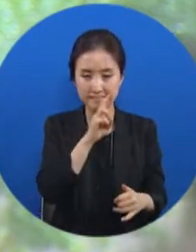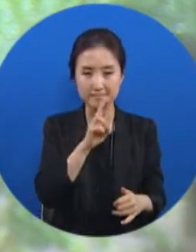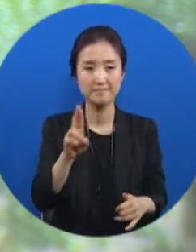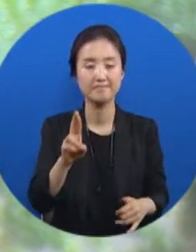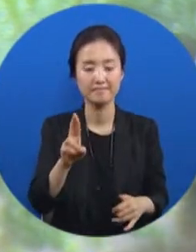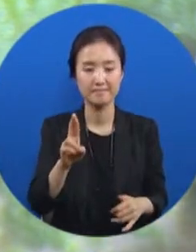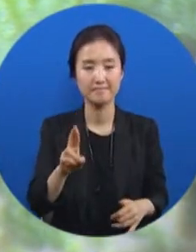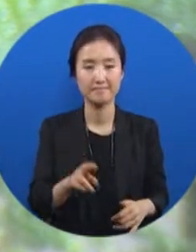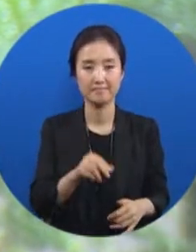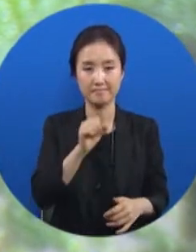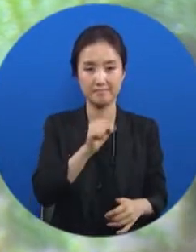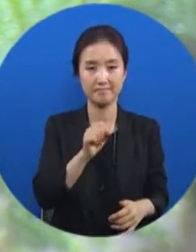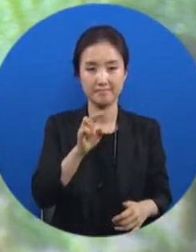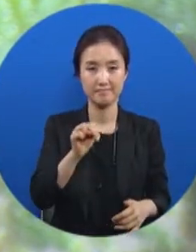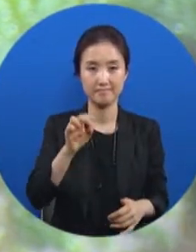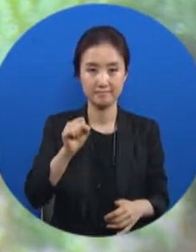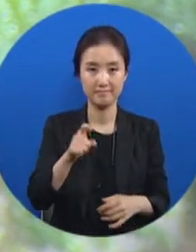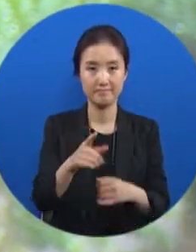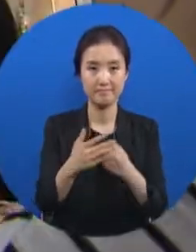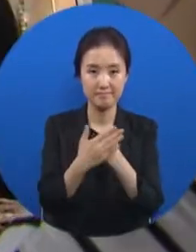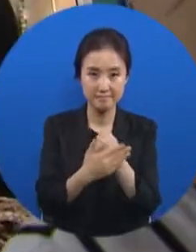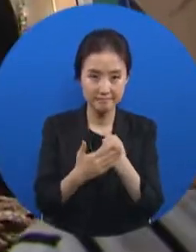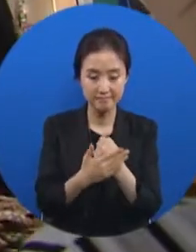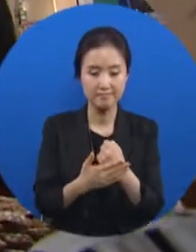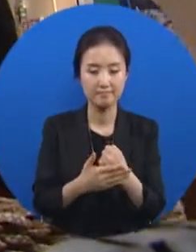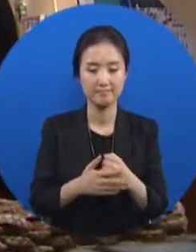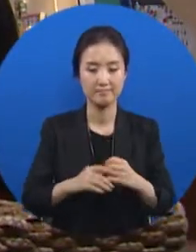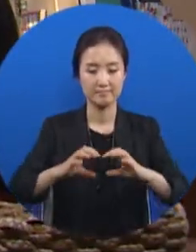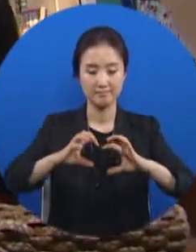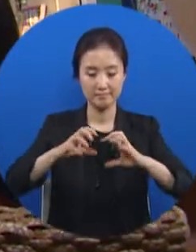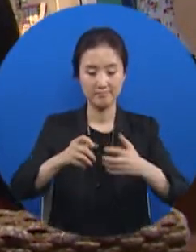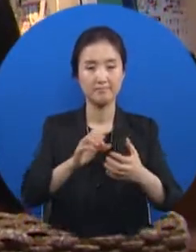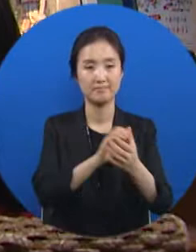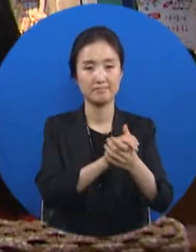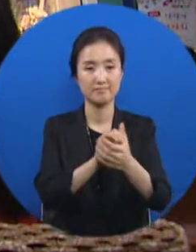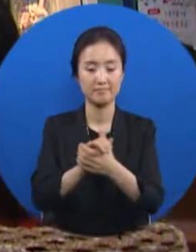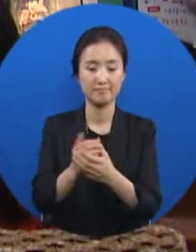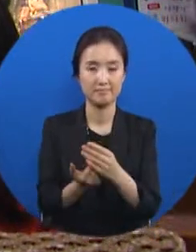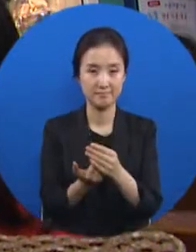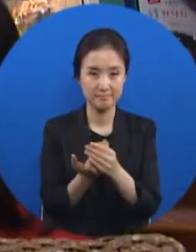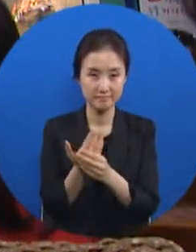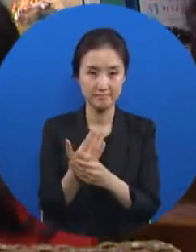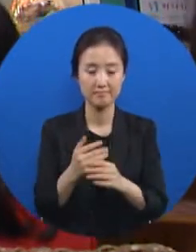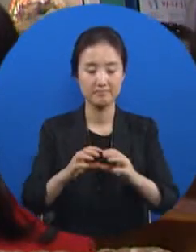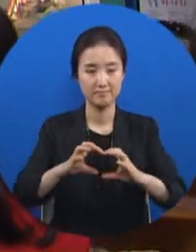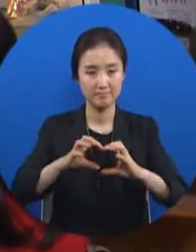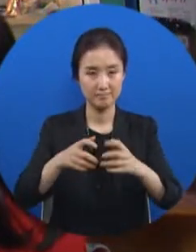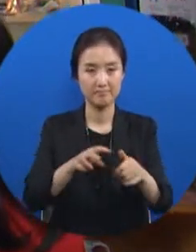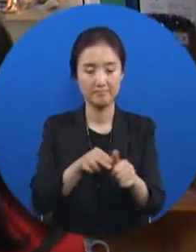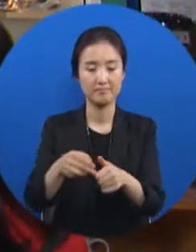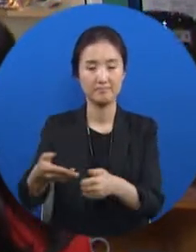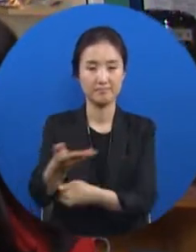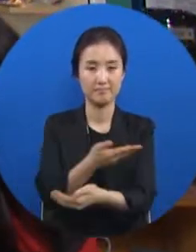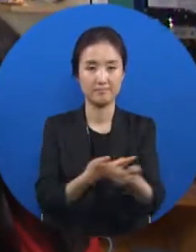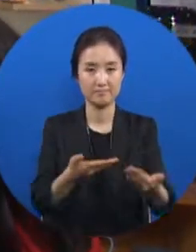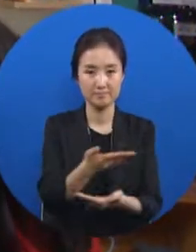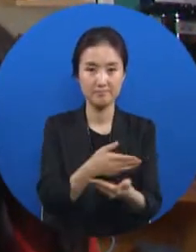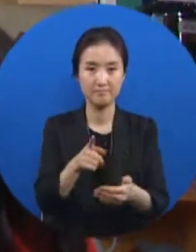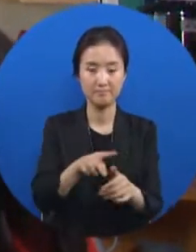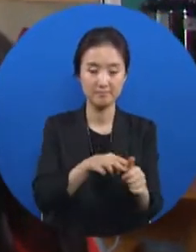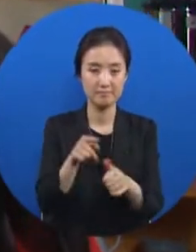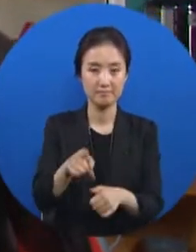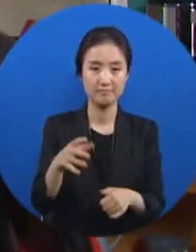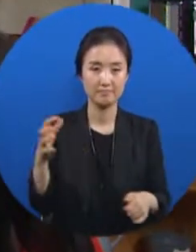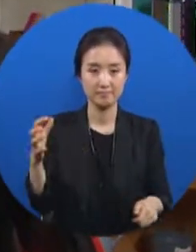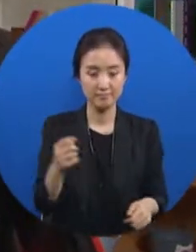SNS가 생기면서 전 세계에 친구가 생기고 전 세계에서 저한테 정보가 들어오는데, 그 정보를